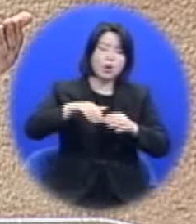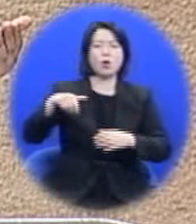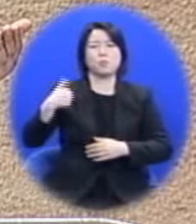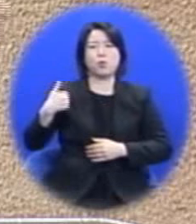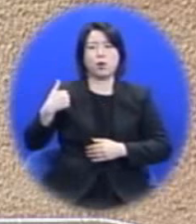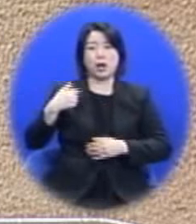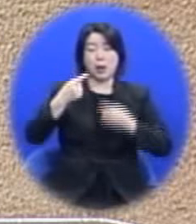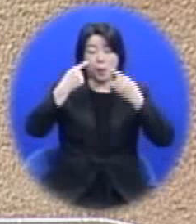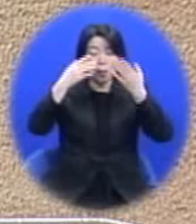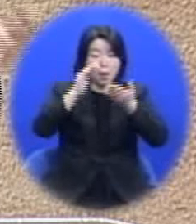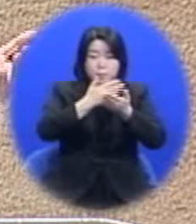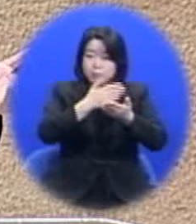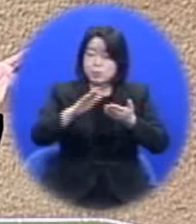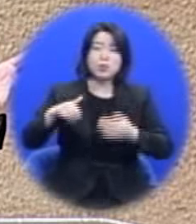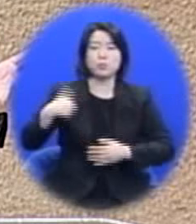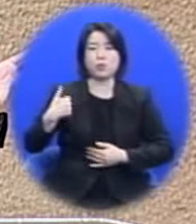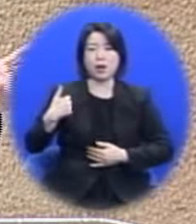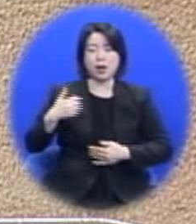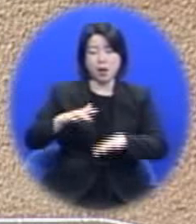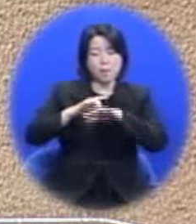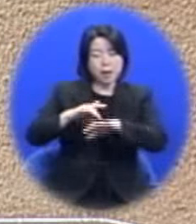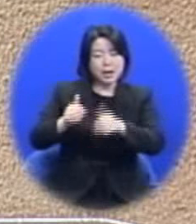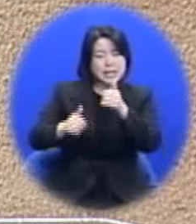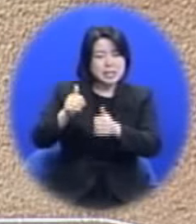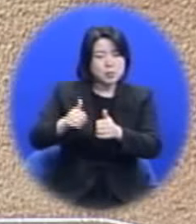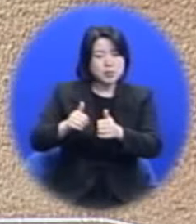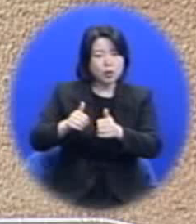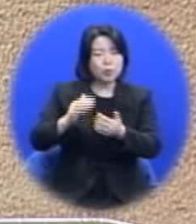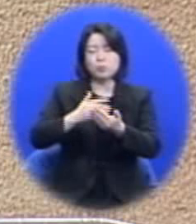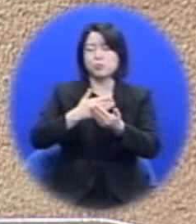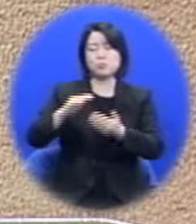분별을 못 한 거예요. 이게 마귀의 시험일 거라고.